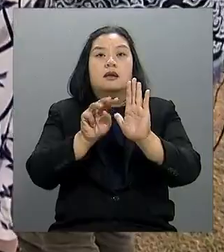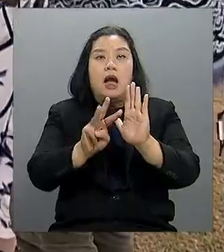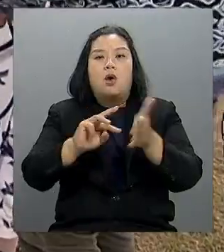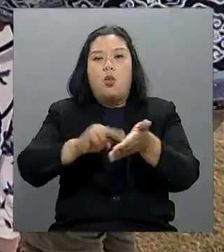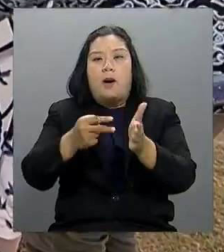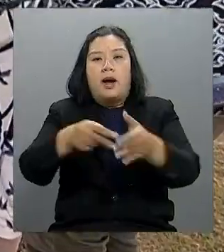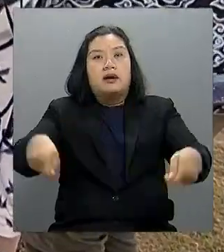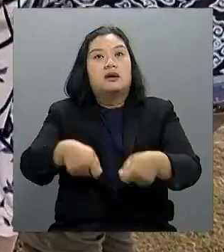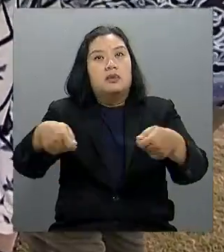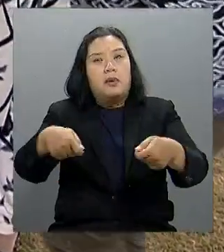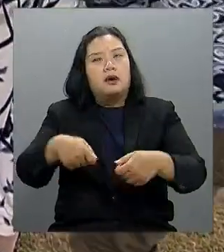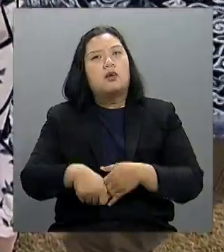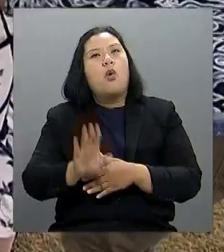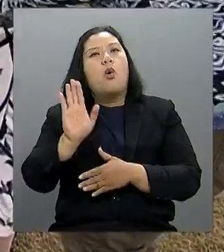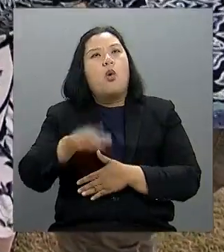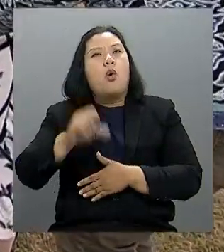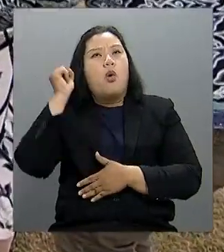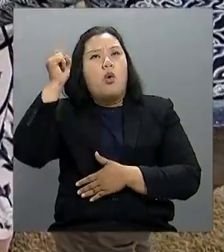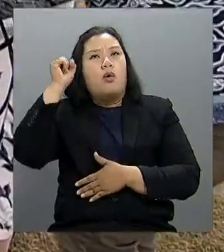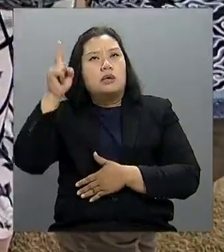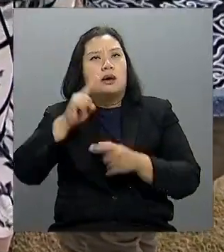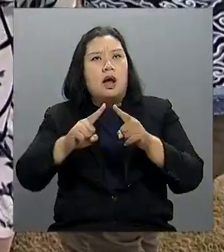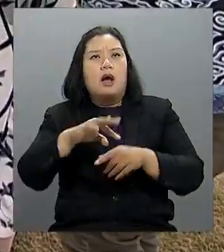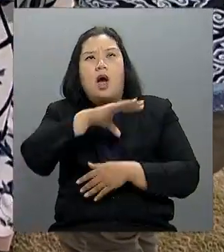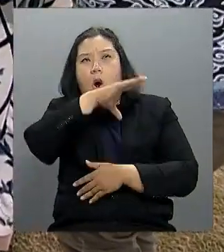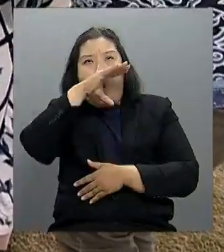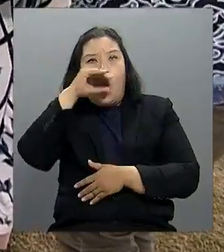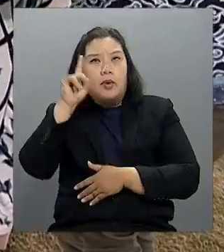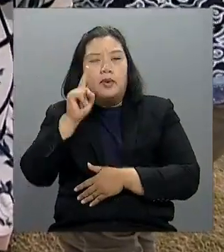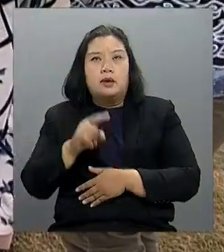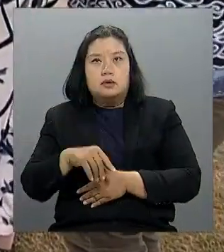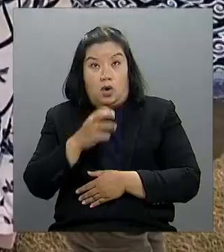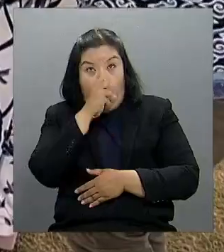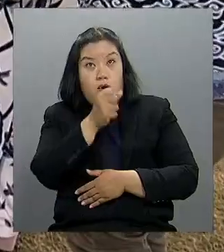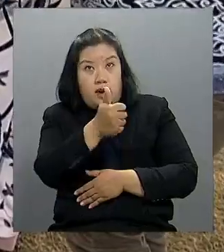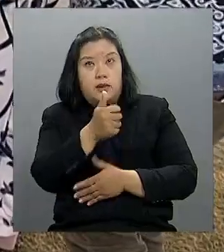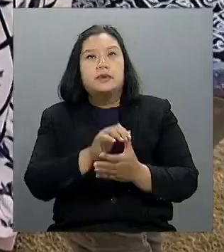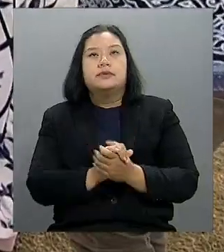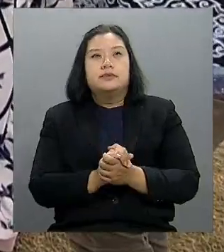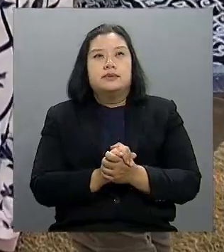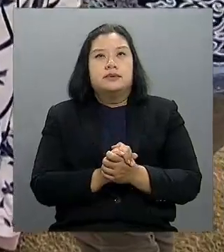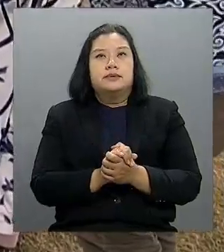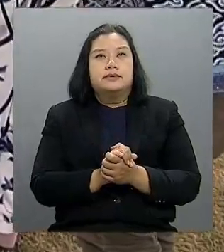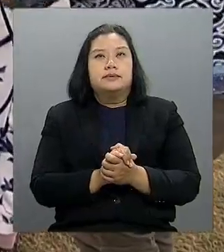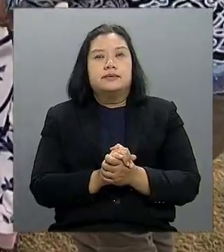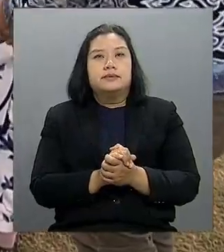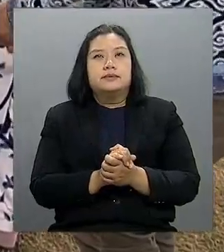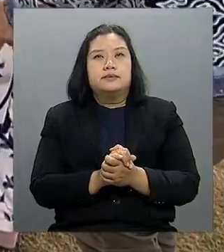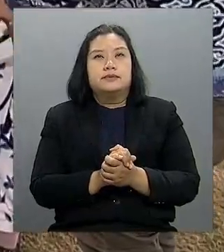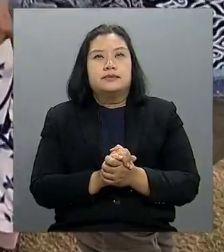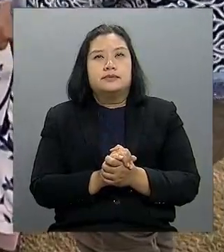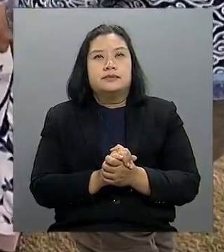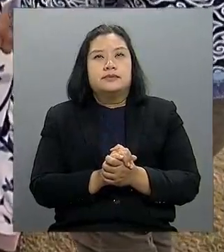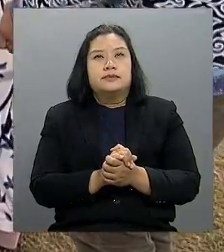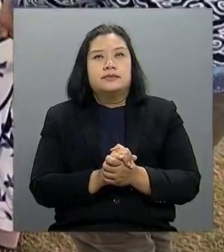ลิ่นนี่คือแบบว่าหอมยั่วยวนมากเดี๋ยวลองชิมค่ะลองชิมแล้วขอบคุณค่ะ โอเต้าที่มันอร่อยเพราะว่ามัน